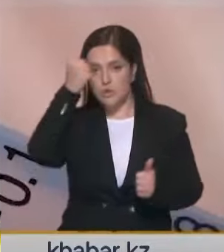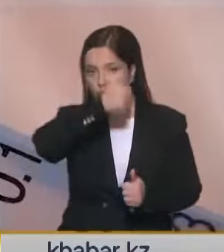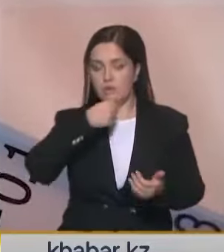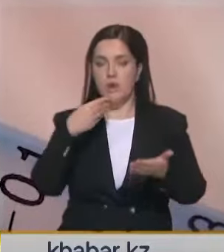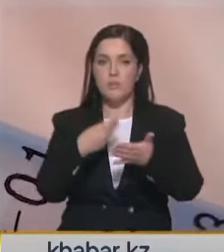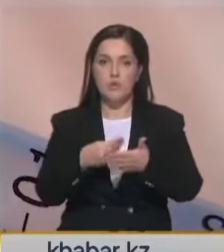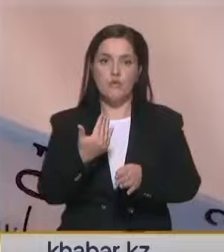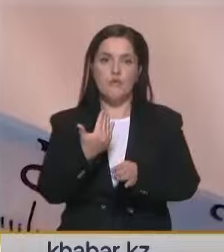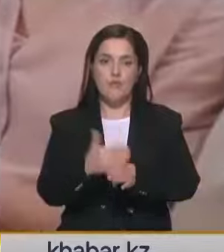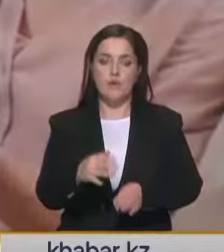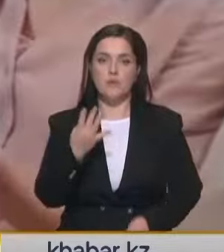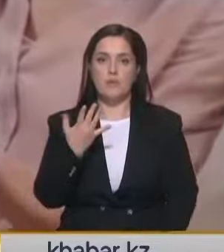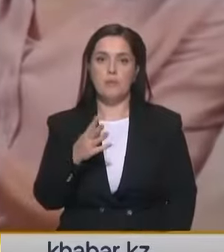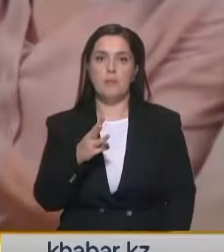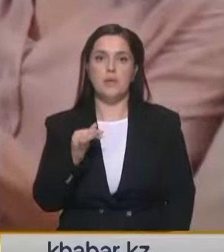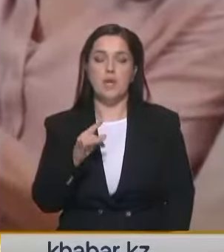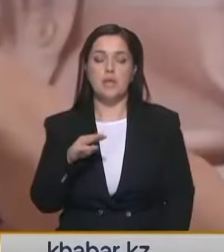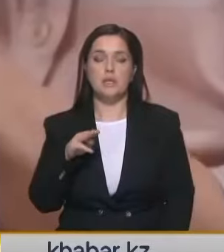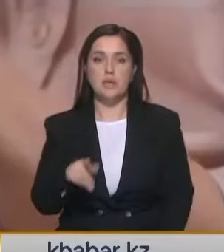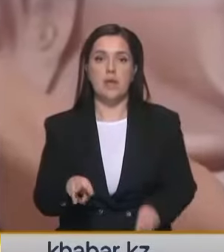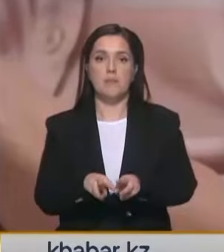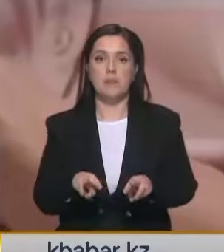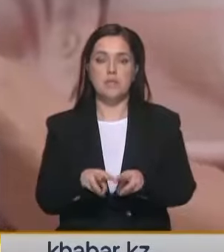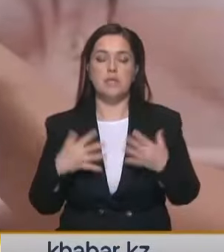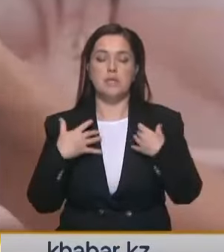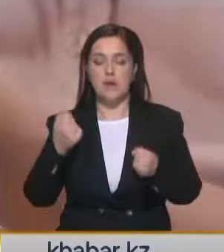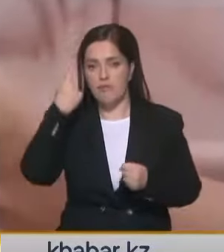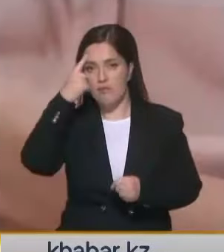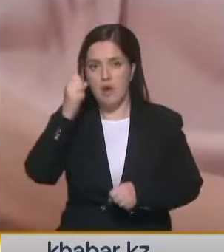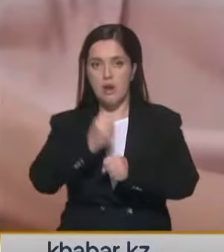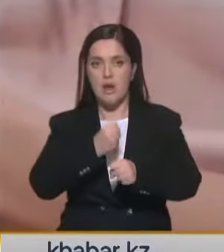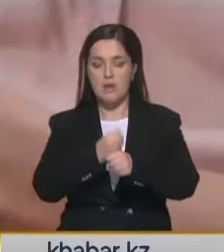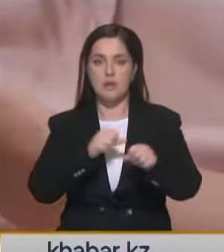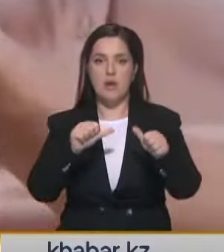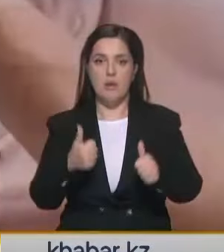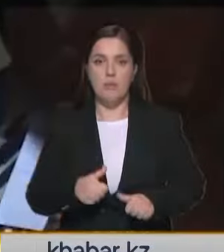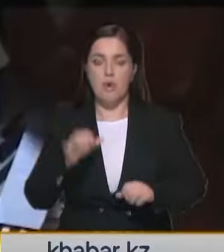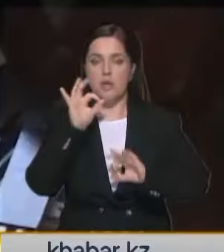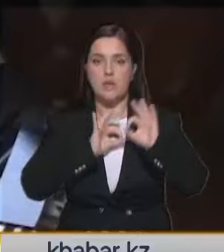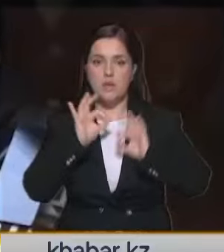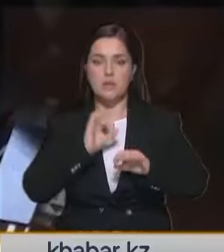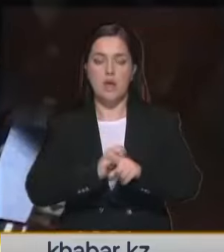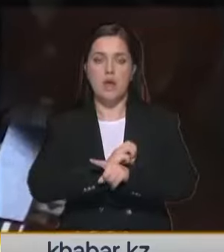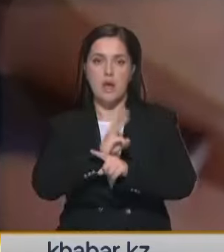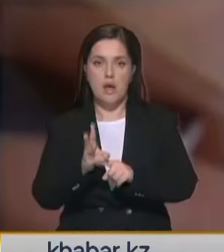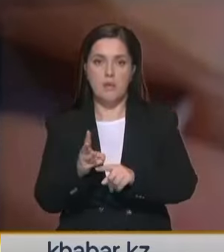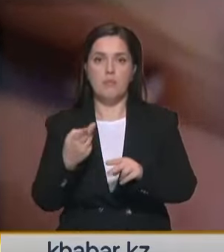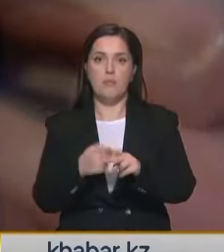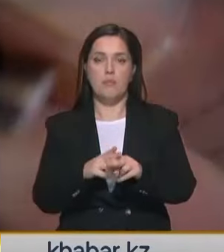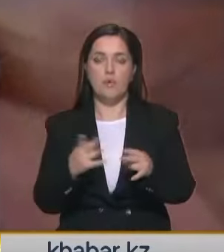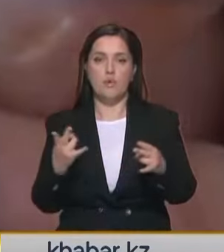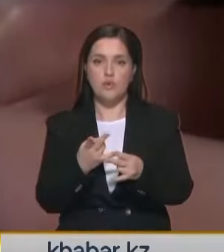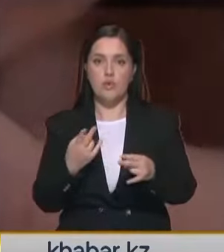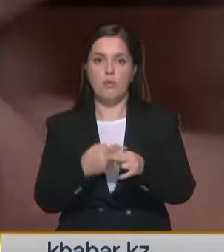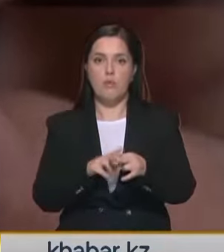выделяется порядка 45 миллиардов тенге. В Минздраве сейчас разрабатывается новая модель амбулаторно-лекарственного обеспечения. Необходимо также решить